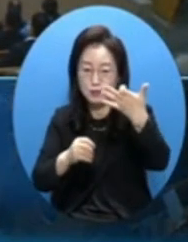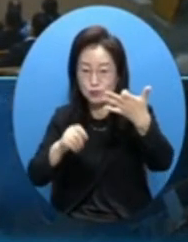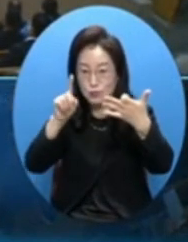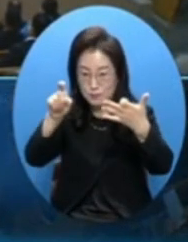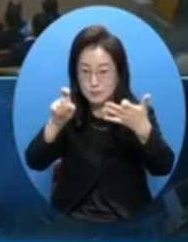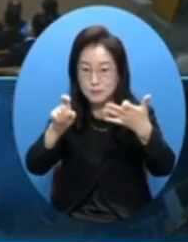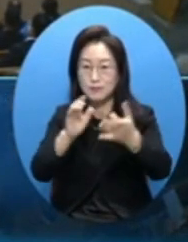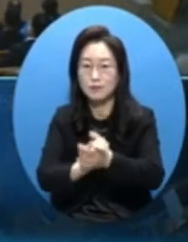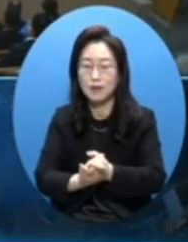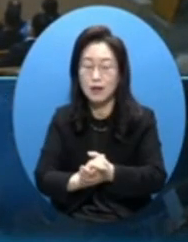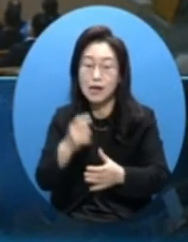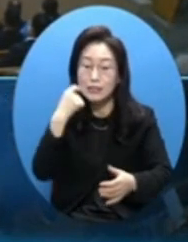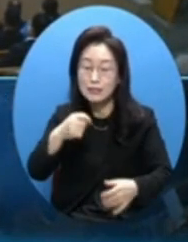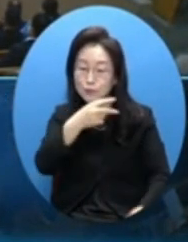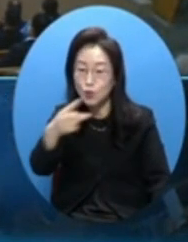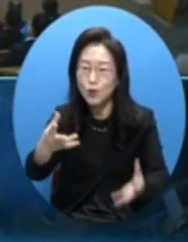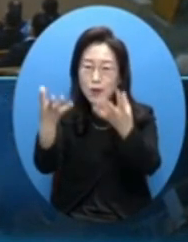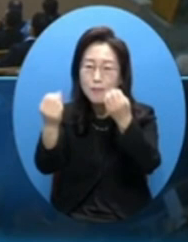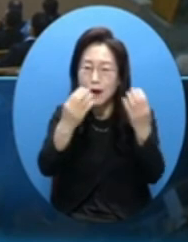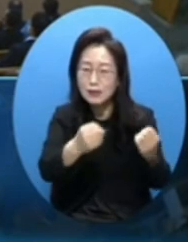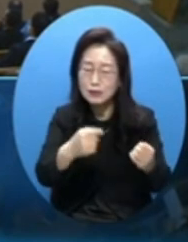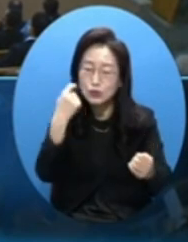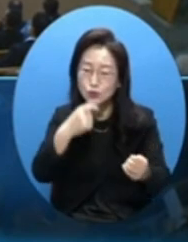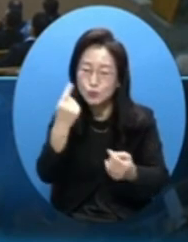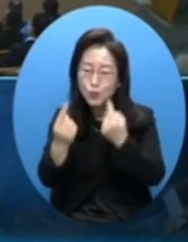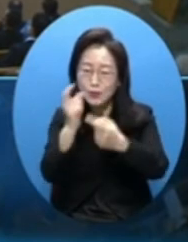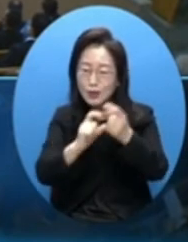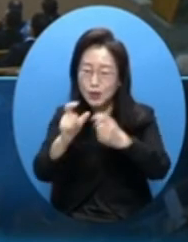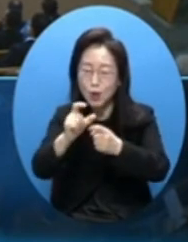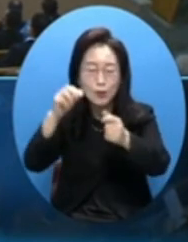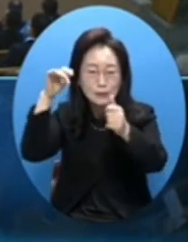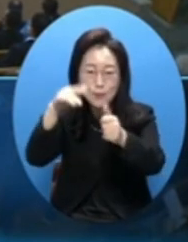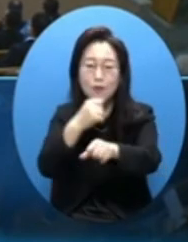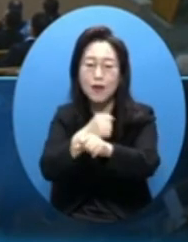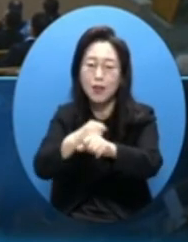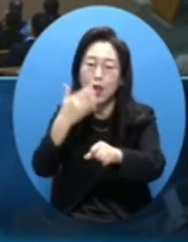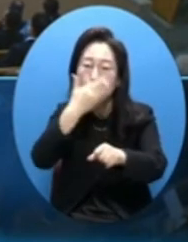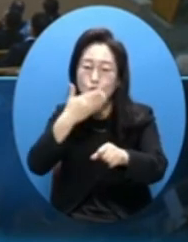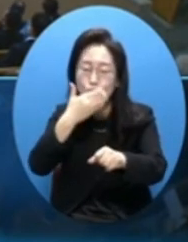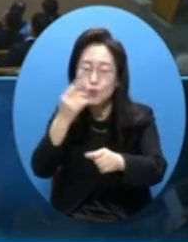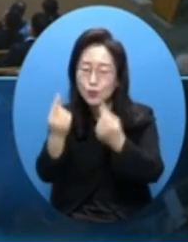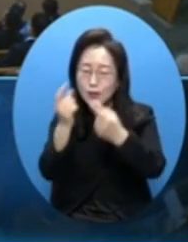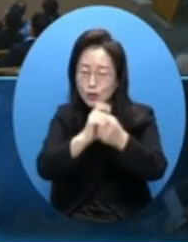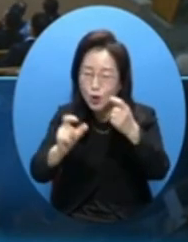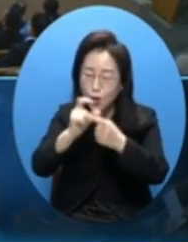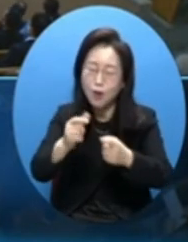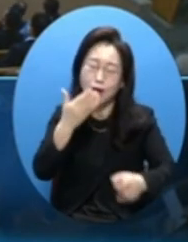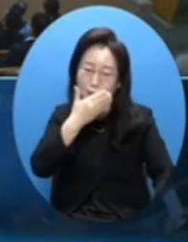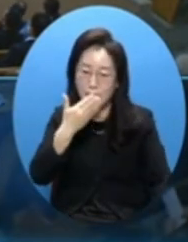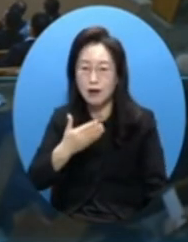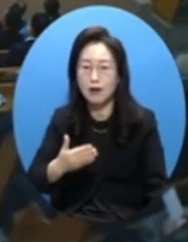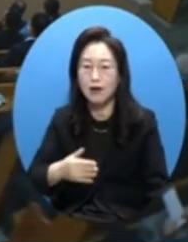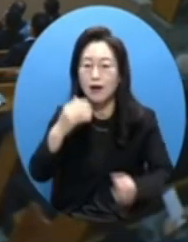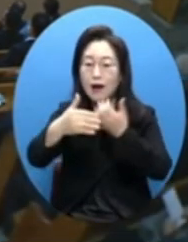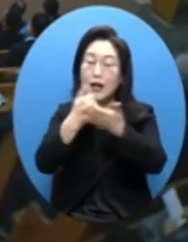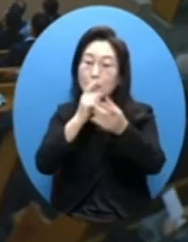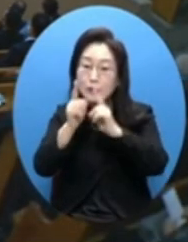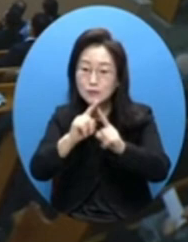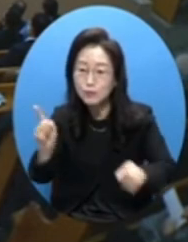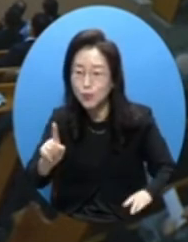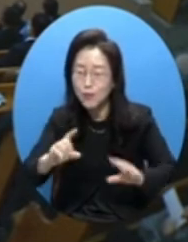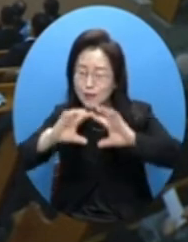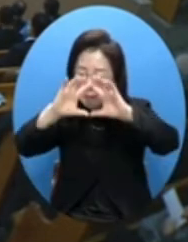말씀이 있습니다. 금 곧 많은 순금보다 더 사모할 것이며 꿀과 송이 꿀보다 더 달도다. 하나님의 말씀은 이 세상에 그